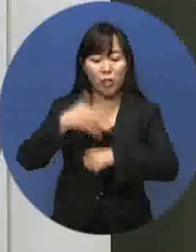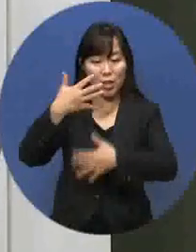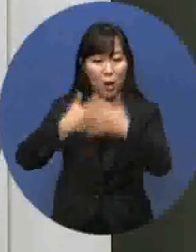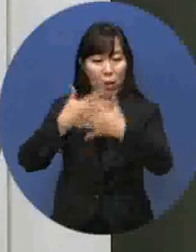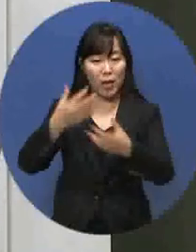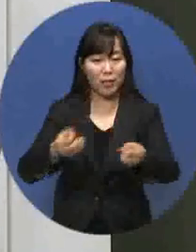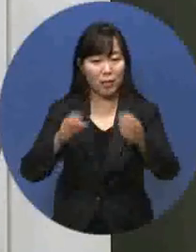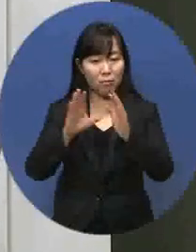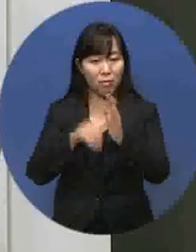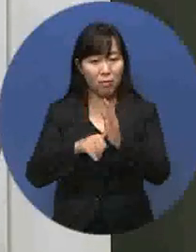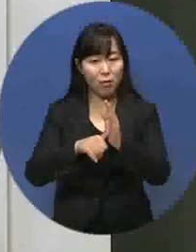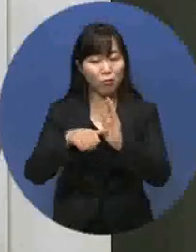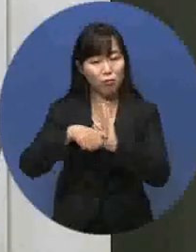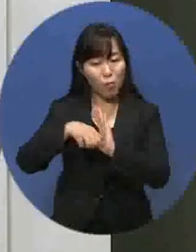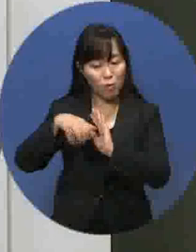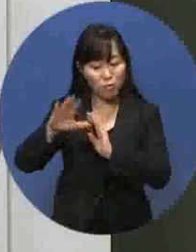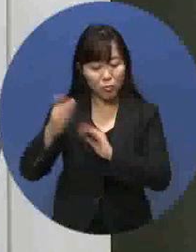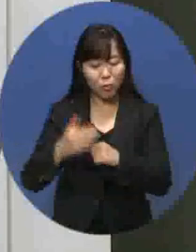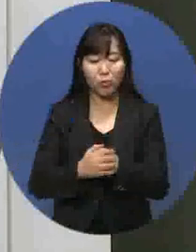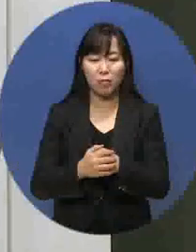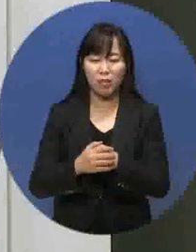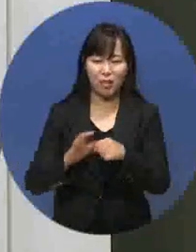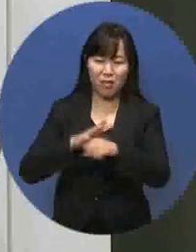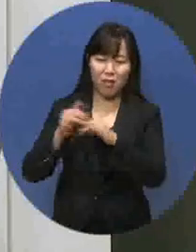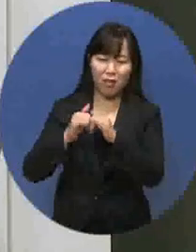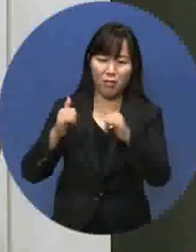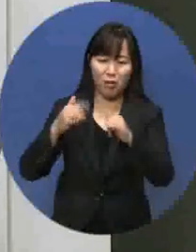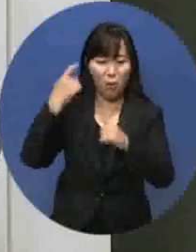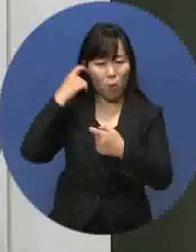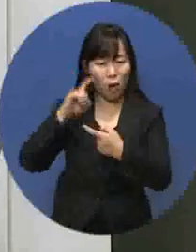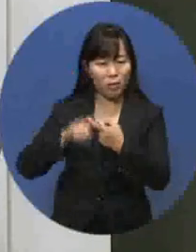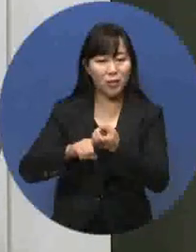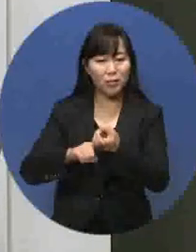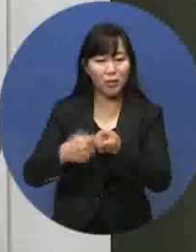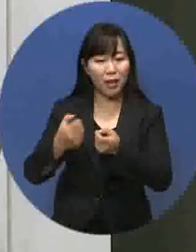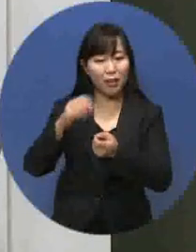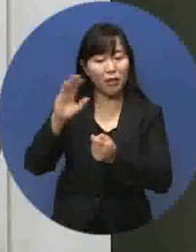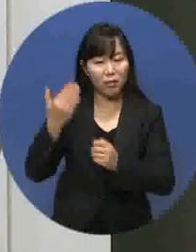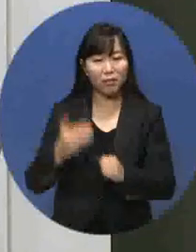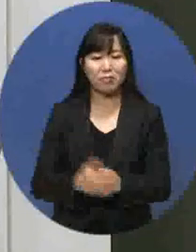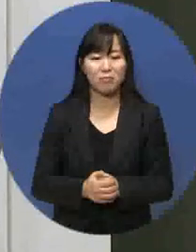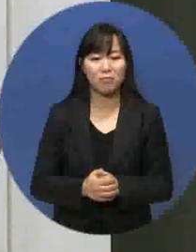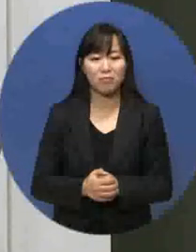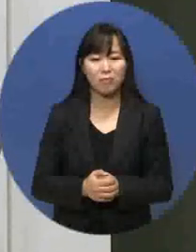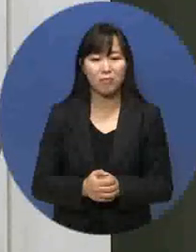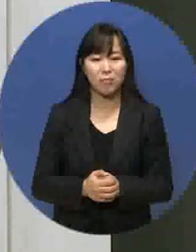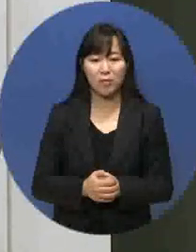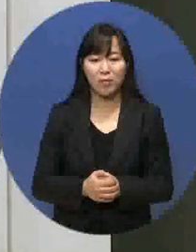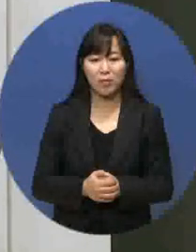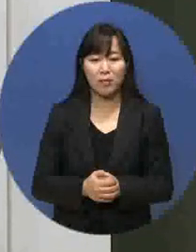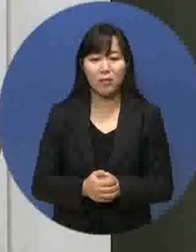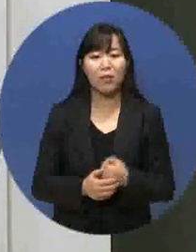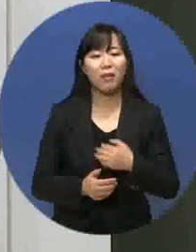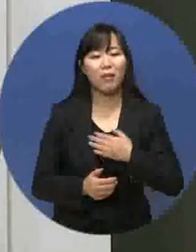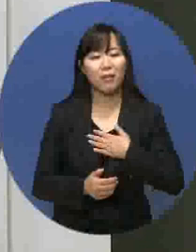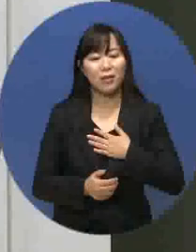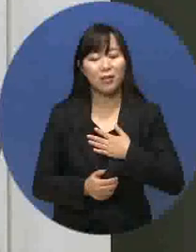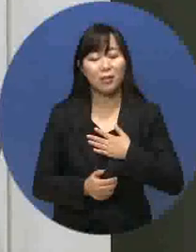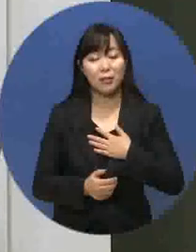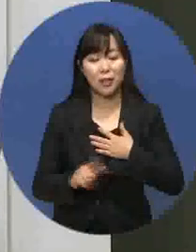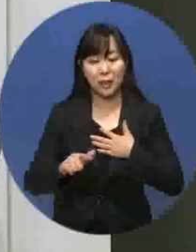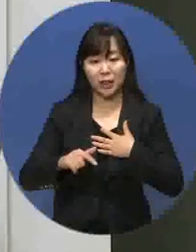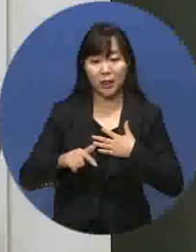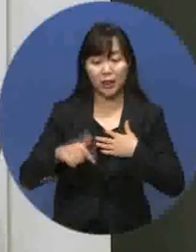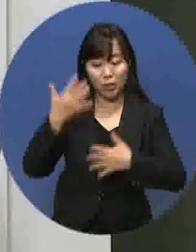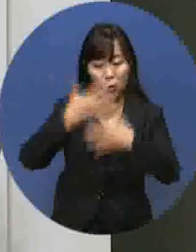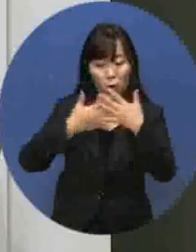국제영화제에서 대히트가고 전 세계인의 관심을 모으게 되는 그래서 저는 그